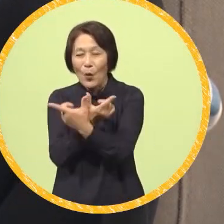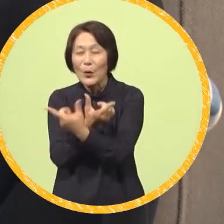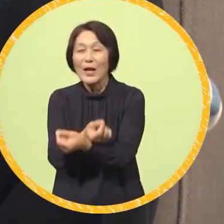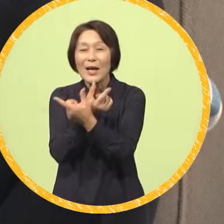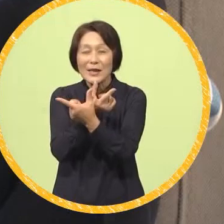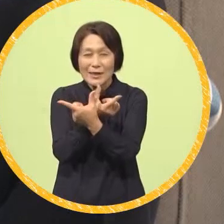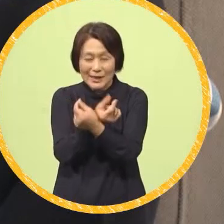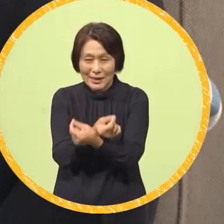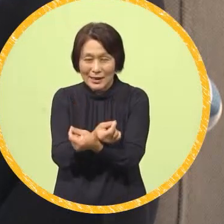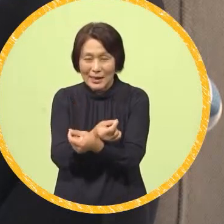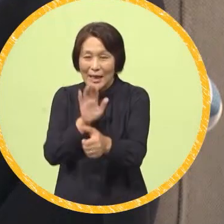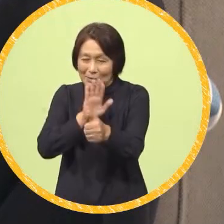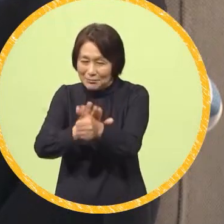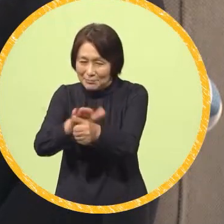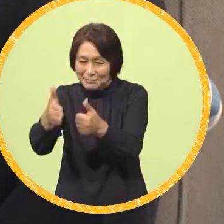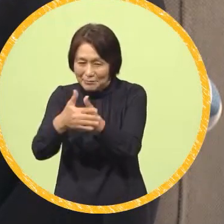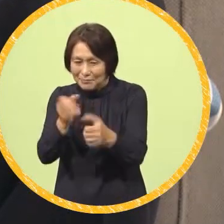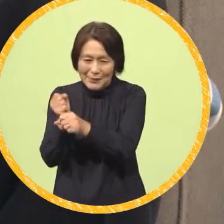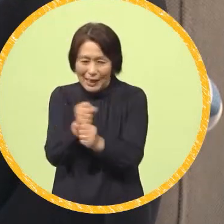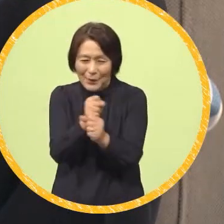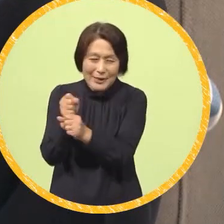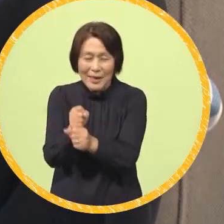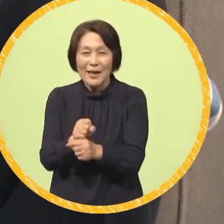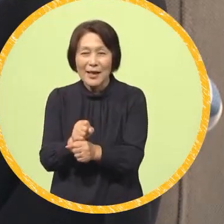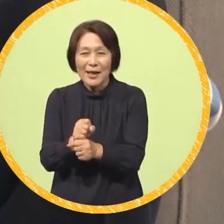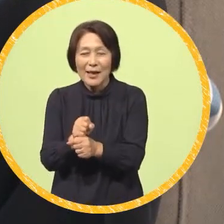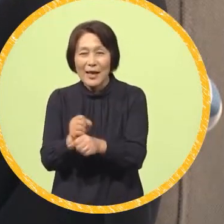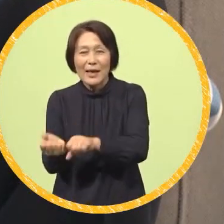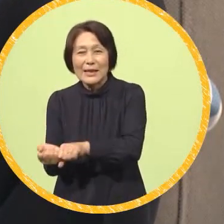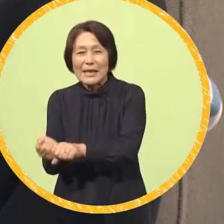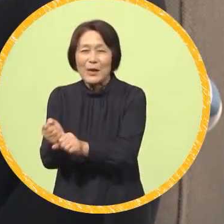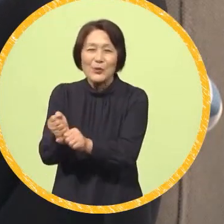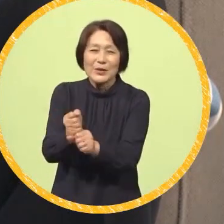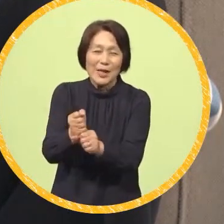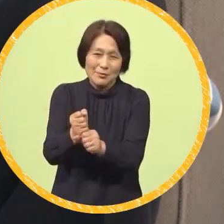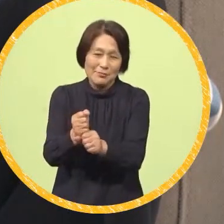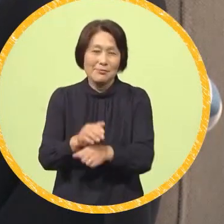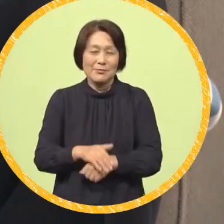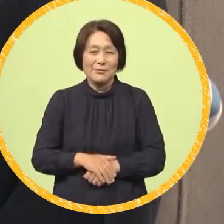い励まし合いながら回復しているってこと